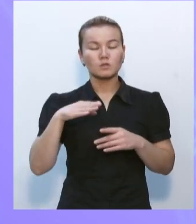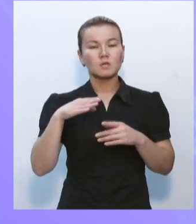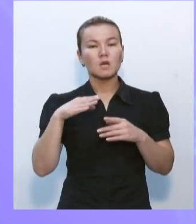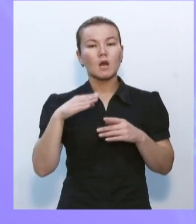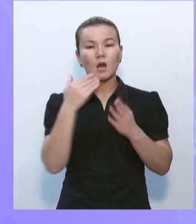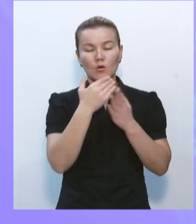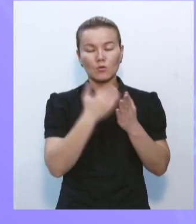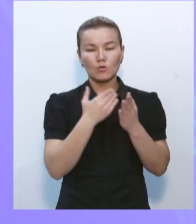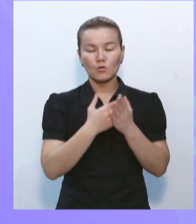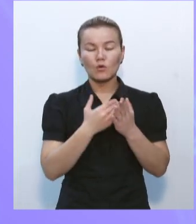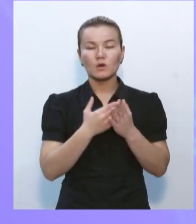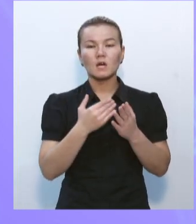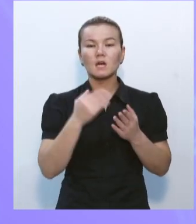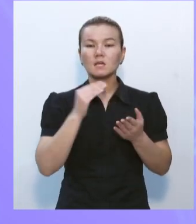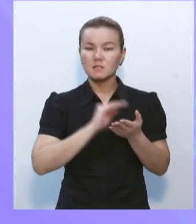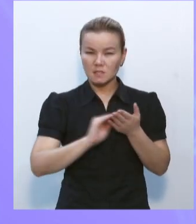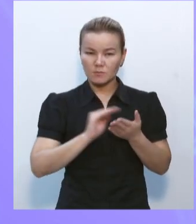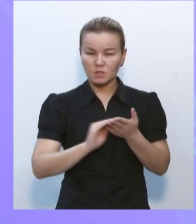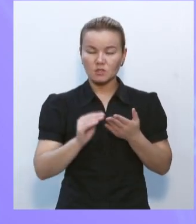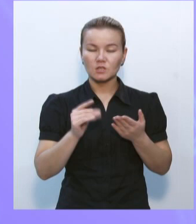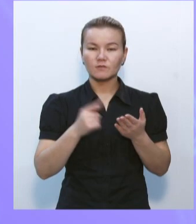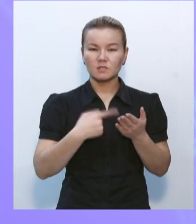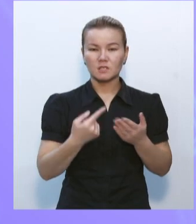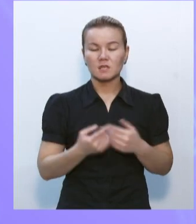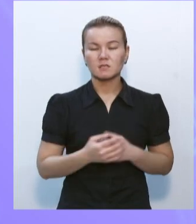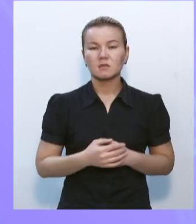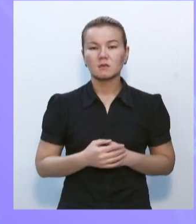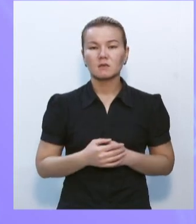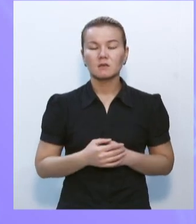аткарып, дептерге жаз.